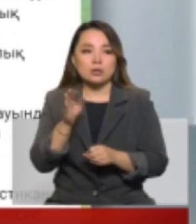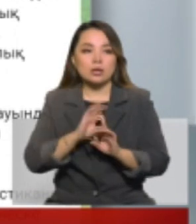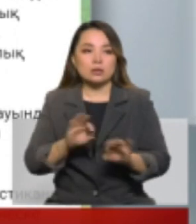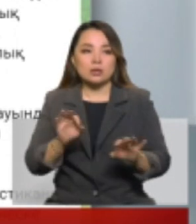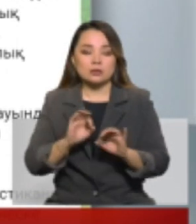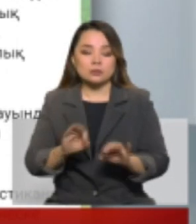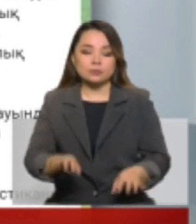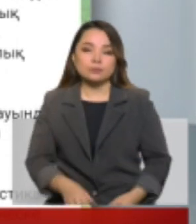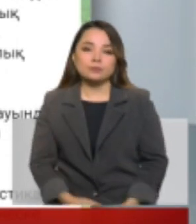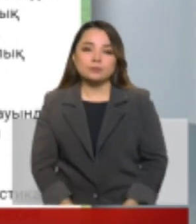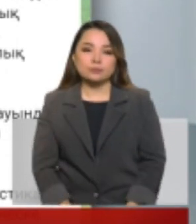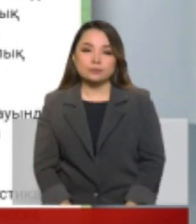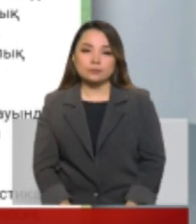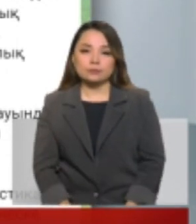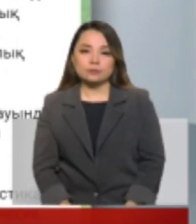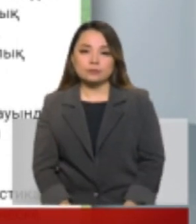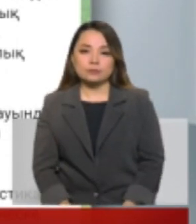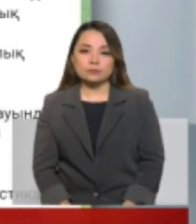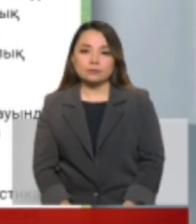делінген.